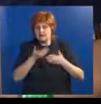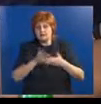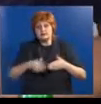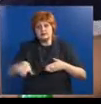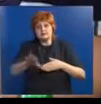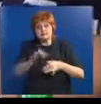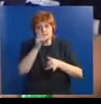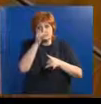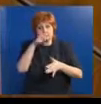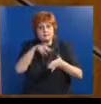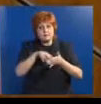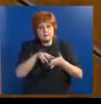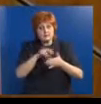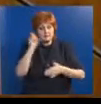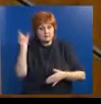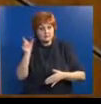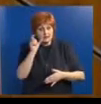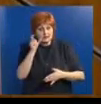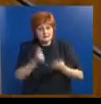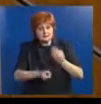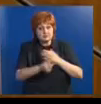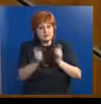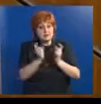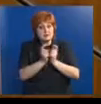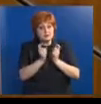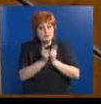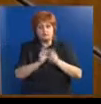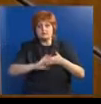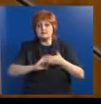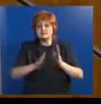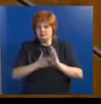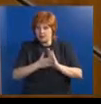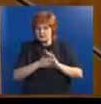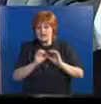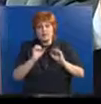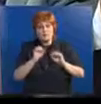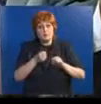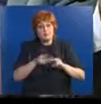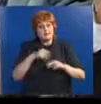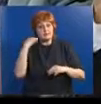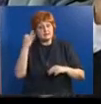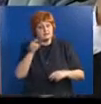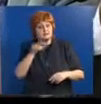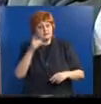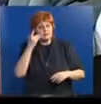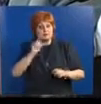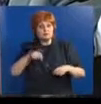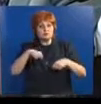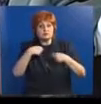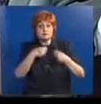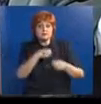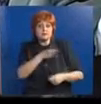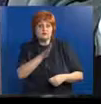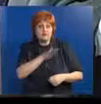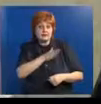территориях невозможно установить собственника, чревато появлением спорных и конфликтных ситуаций. Могут пострадать и интересы селян, которые сдают паи в аренду.